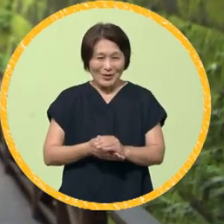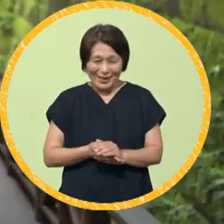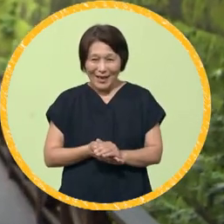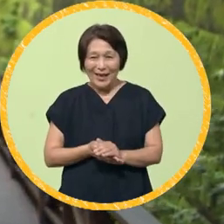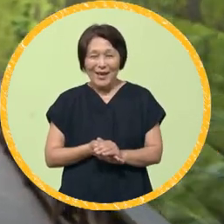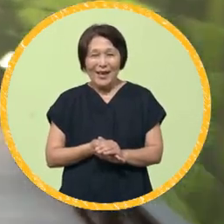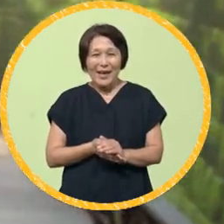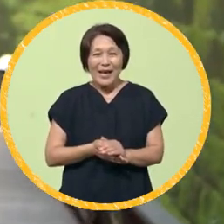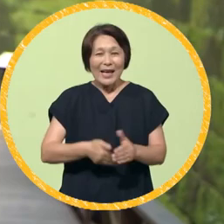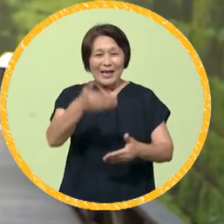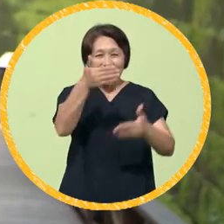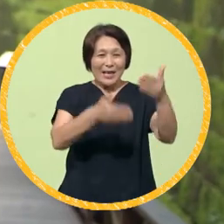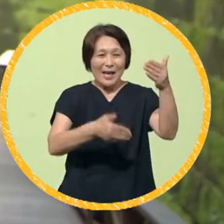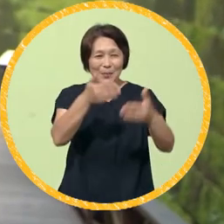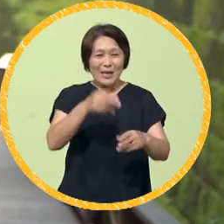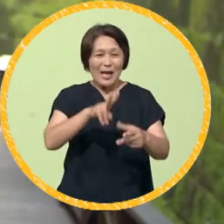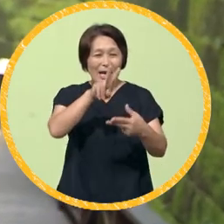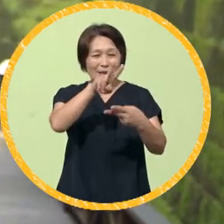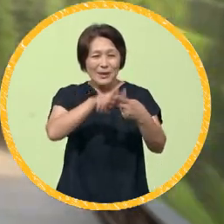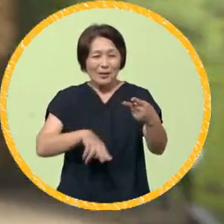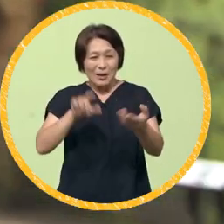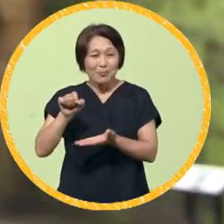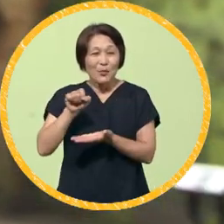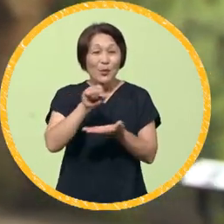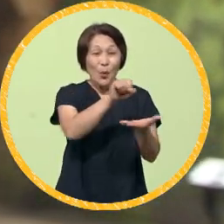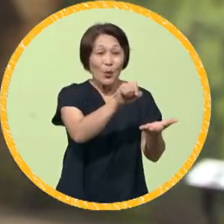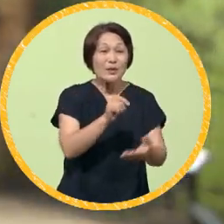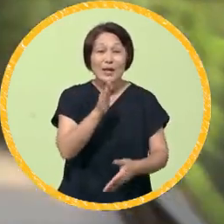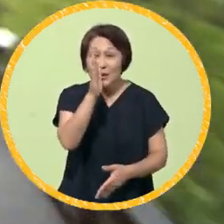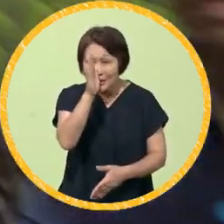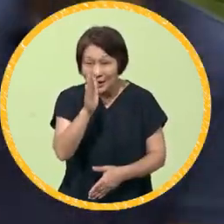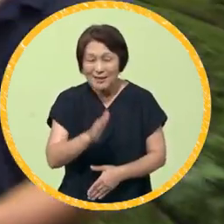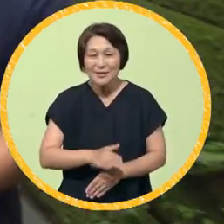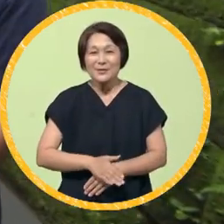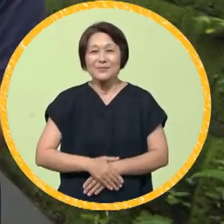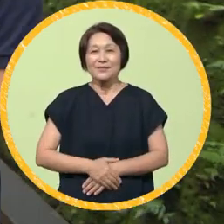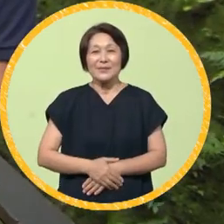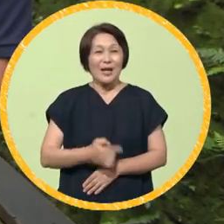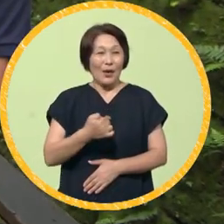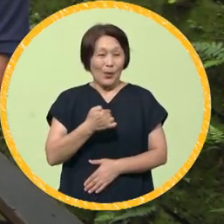ムの方にハッシュタグもしっかりつけて投稿してくださいね。私も